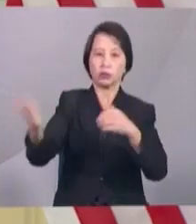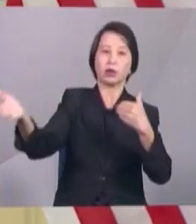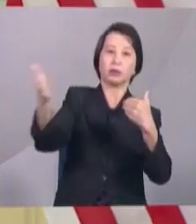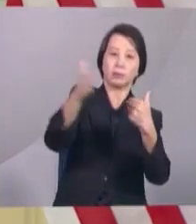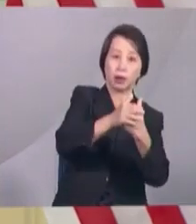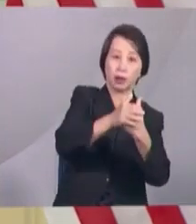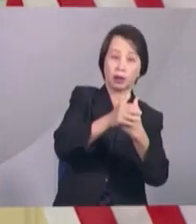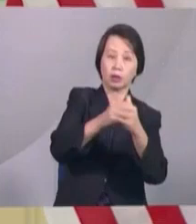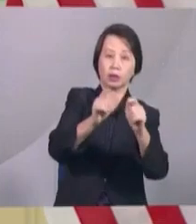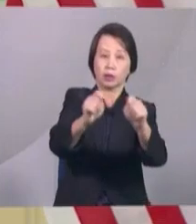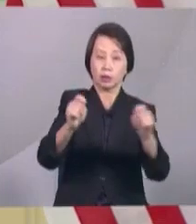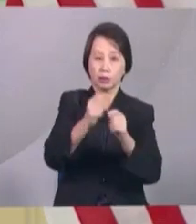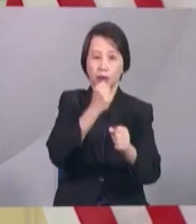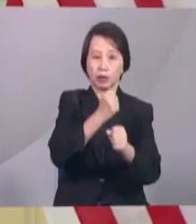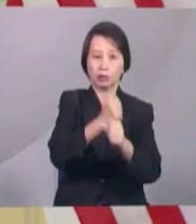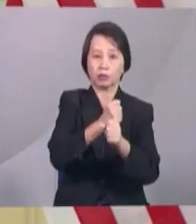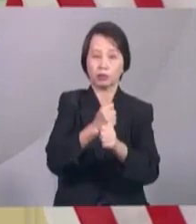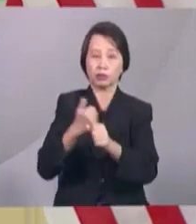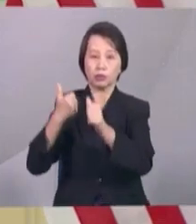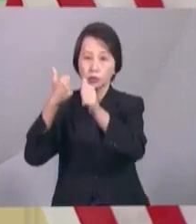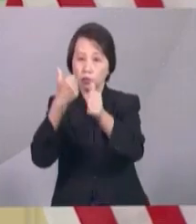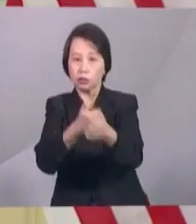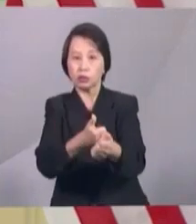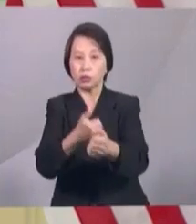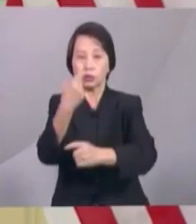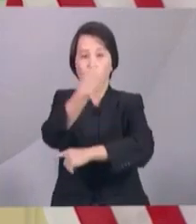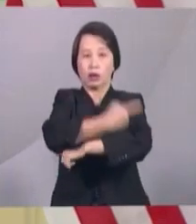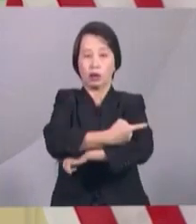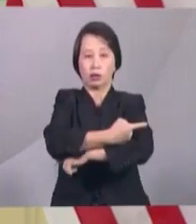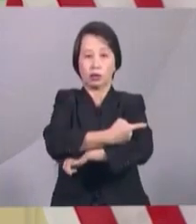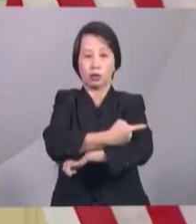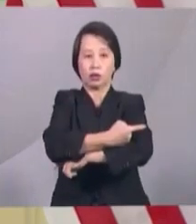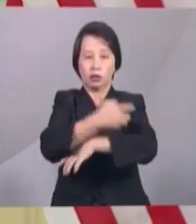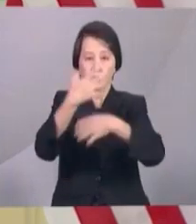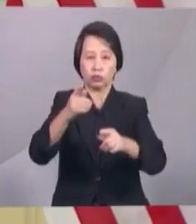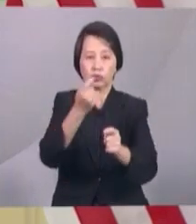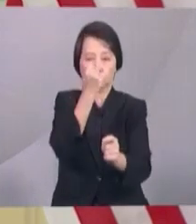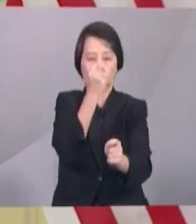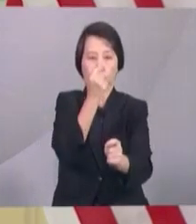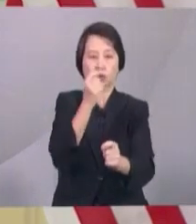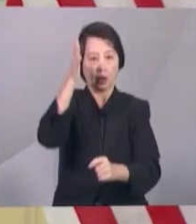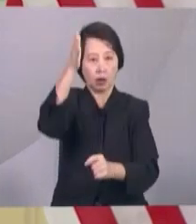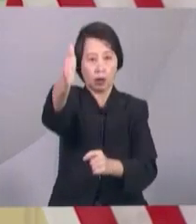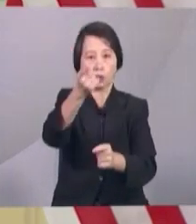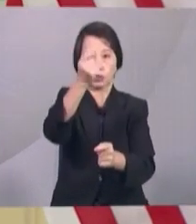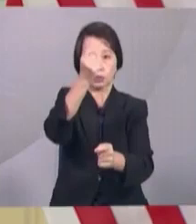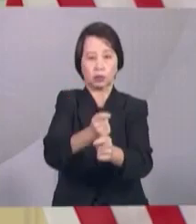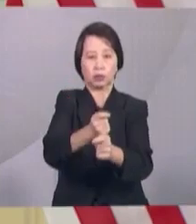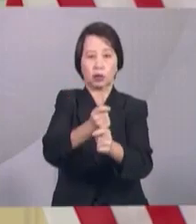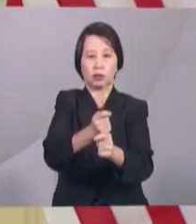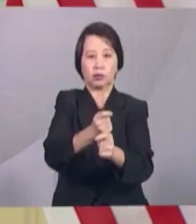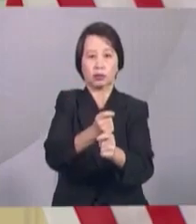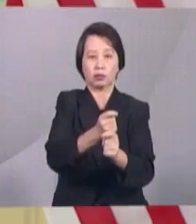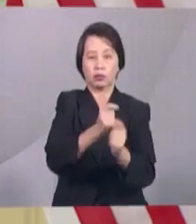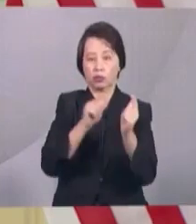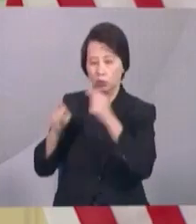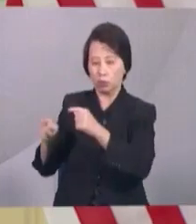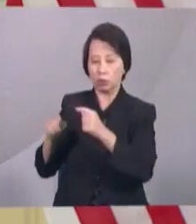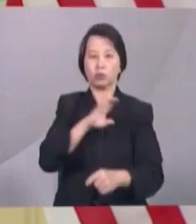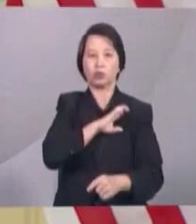balik ke tempat kerja berdasarkan hari yang telah pun yang akan ditetapkan oleh